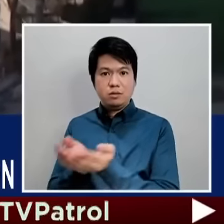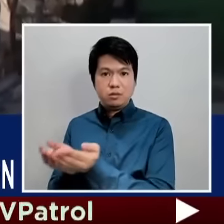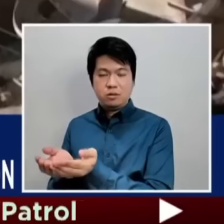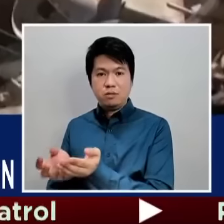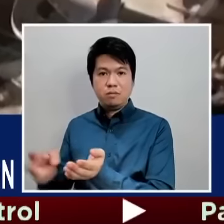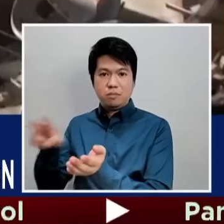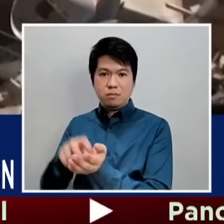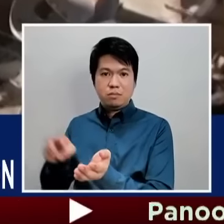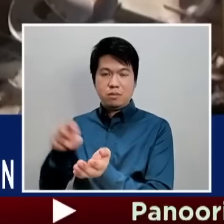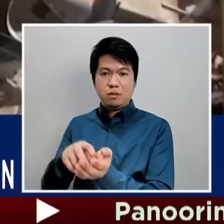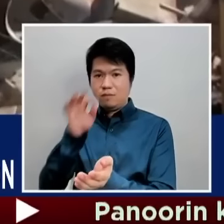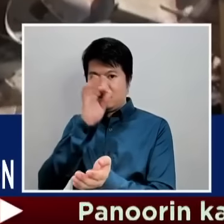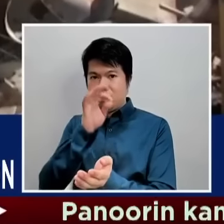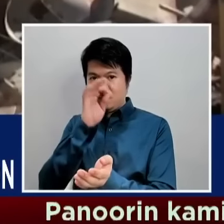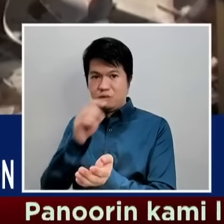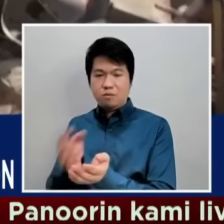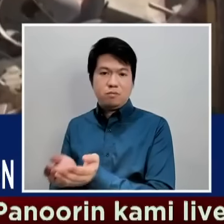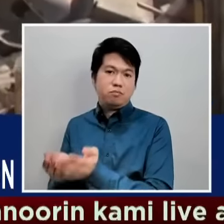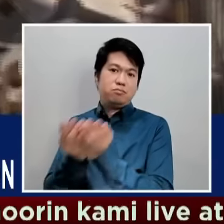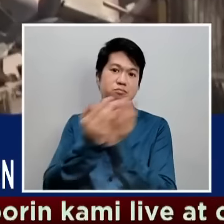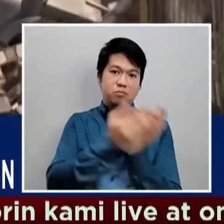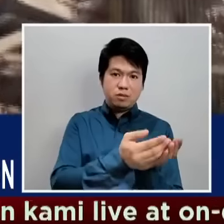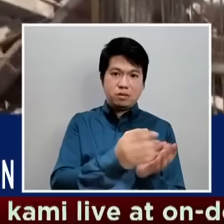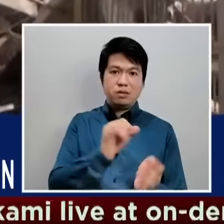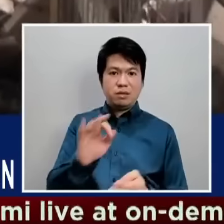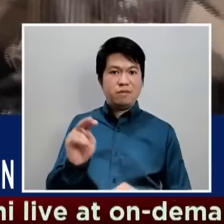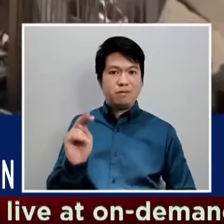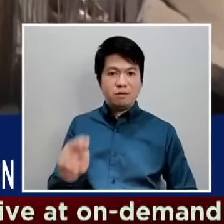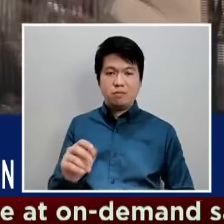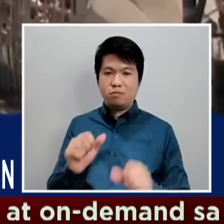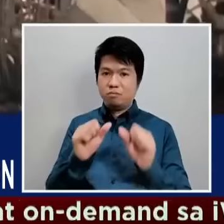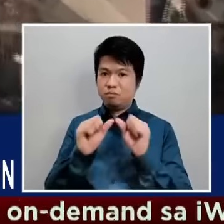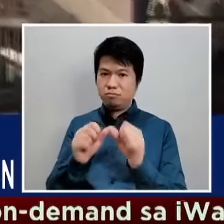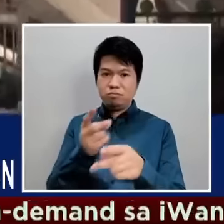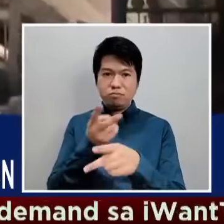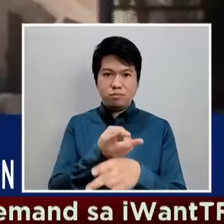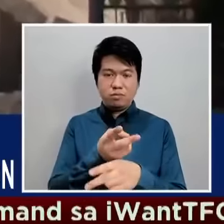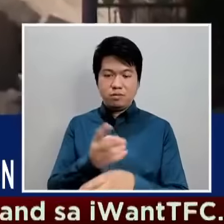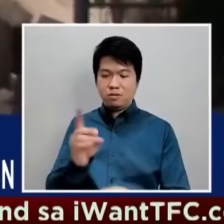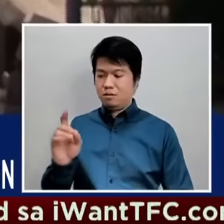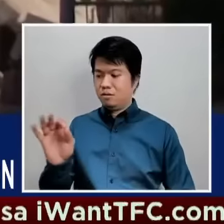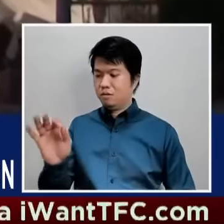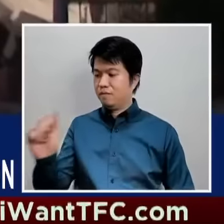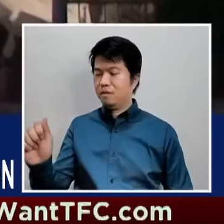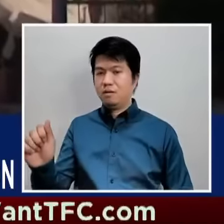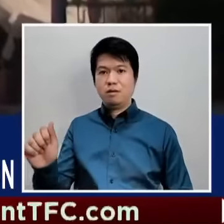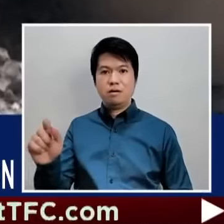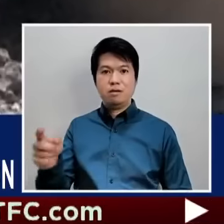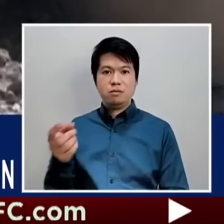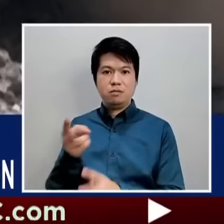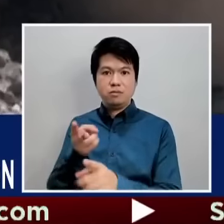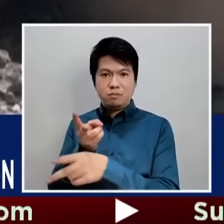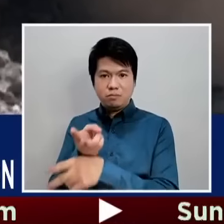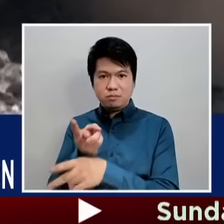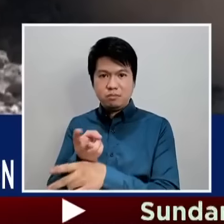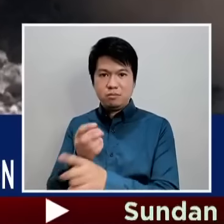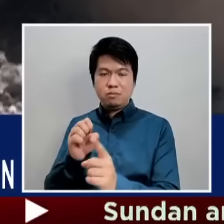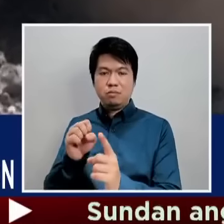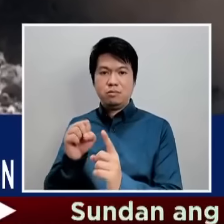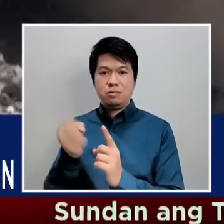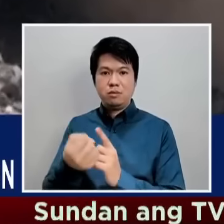ibang bansa kung kinakailangan. Patuloy na minomonitor ng DFA ang sitwasyon bago itaas ang Alert Level 4